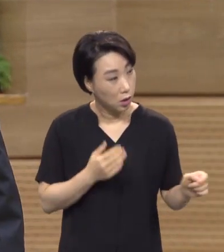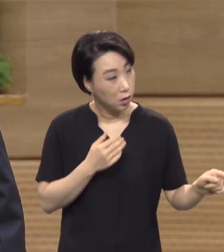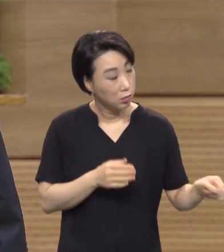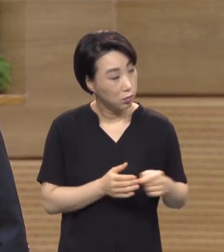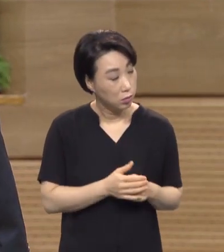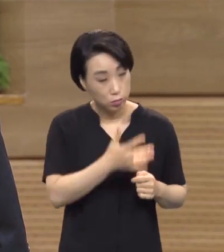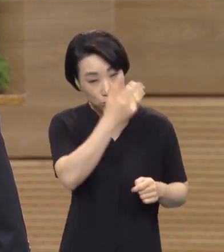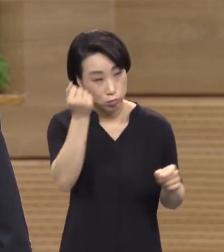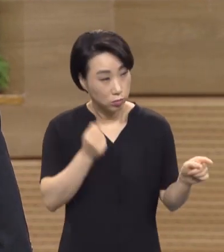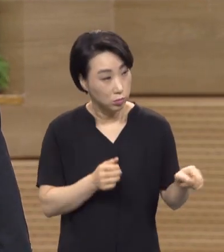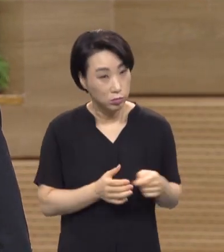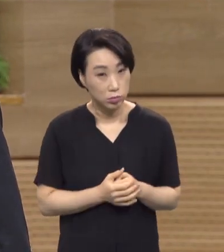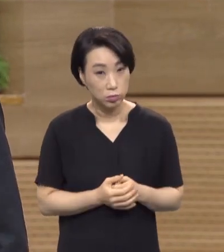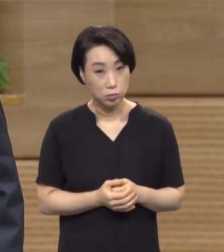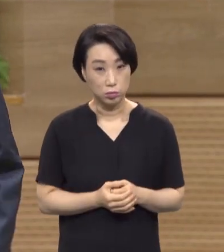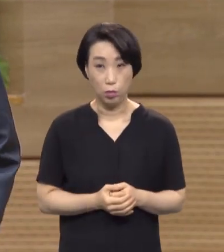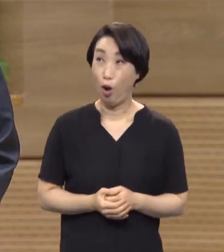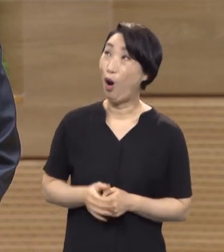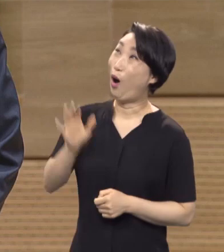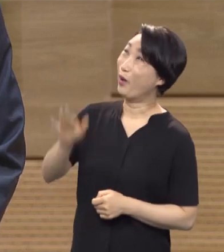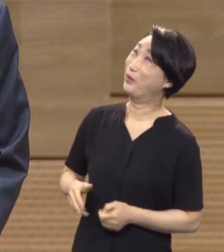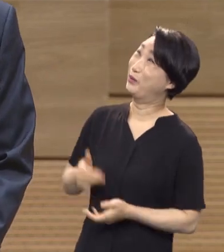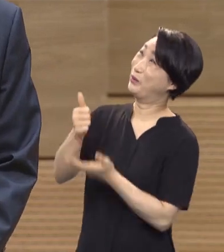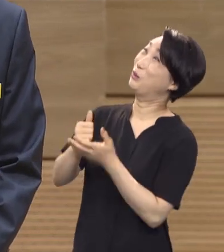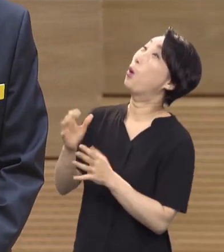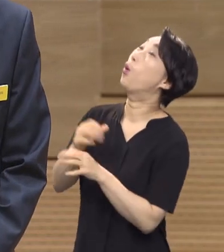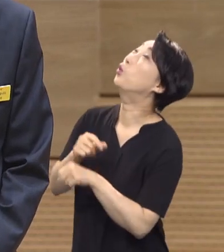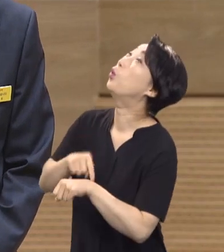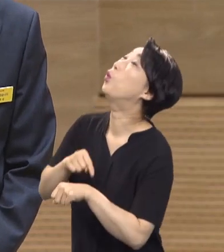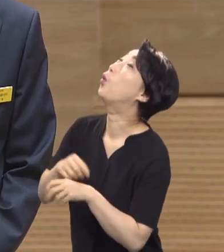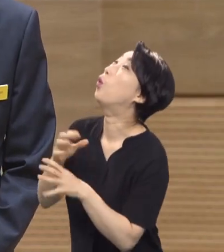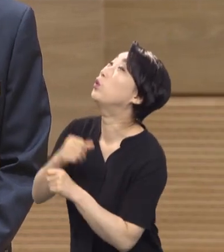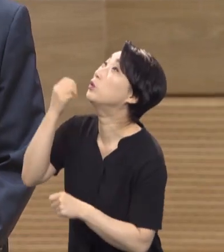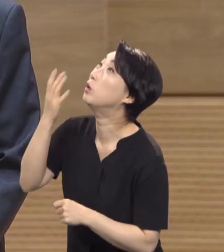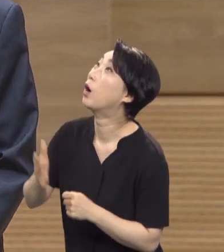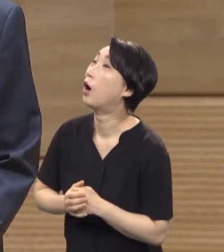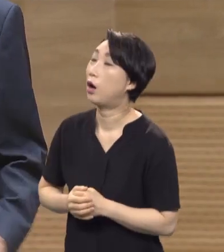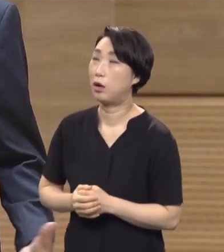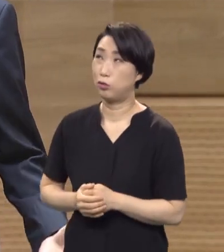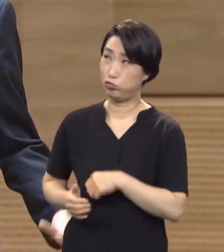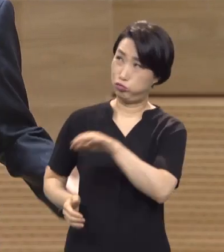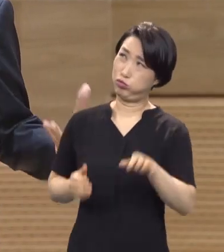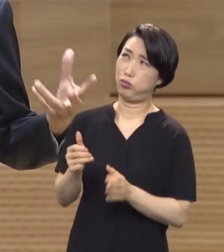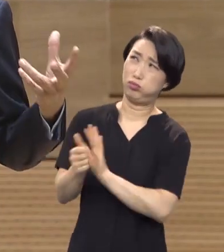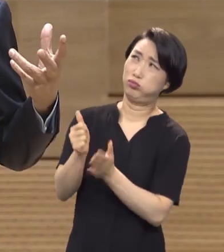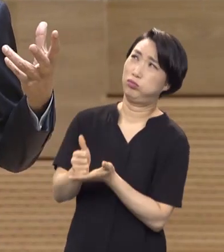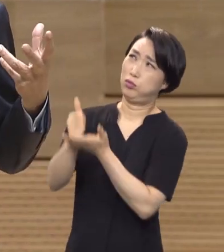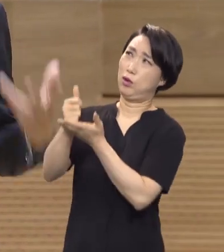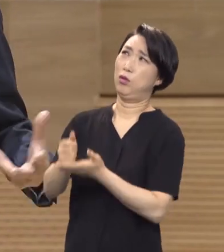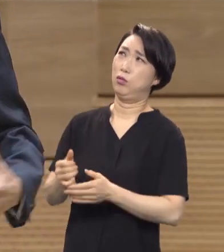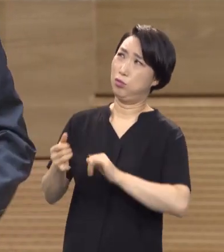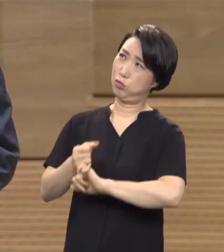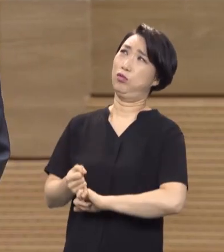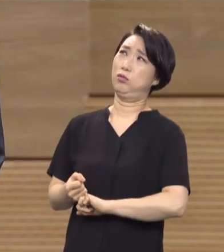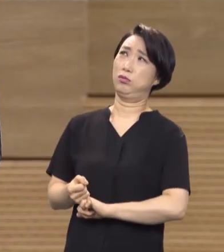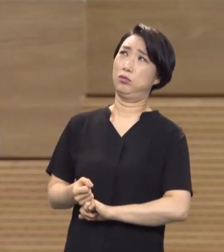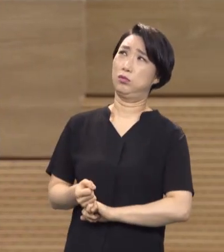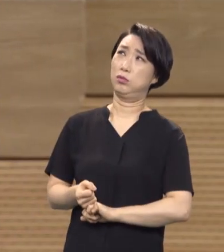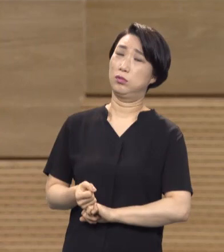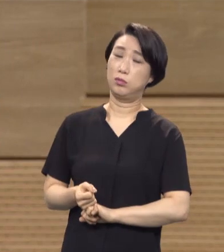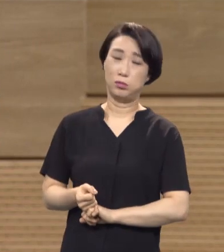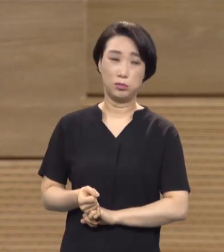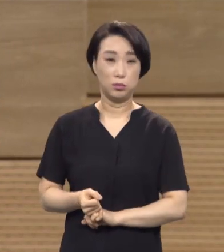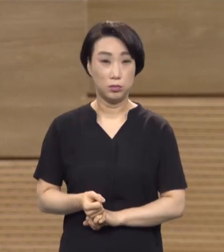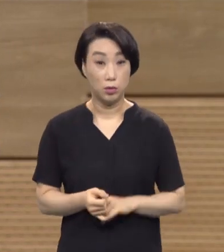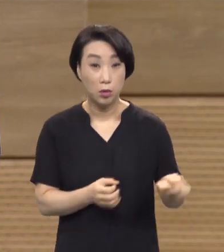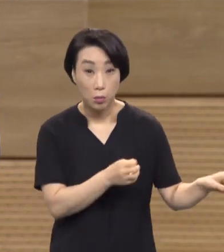못하고 무관심했어. 아니, 주님이 언제 그러셨어요? 그랬었으면 저들이 반드시 잘